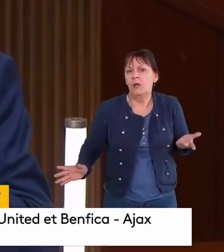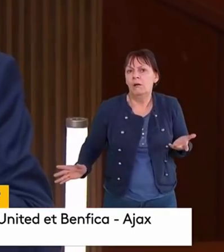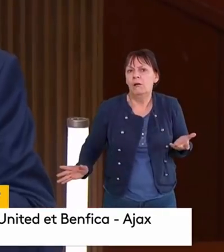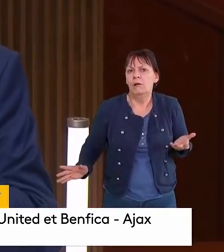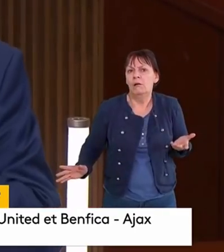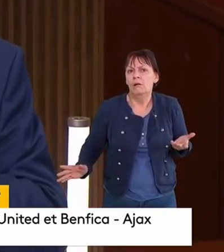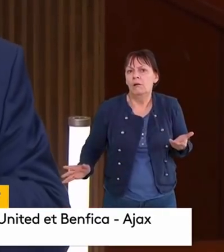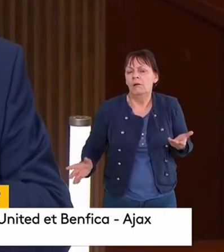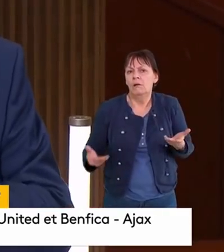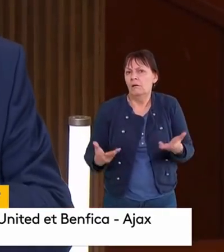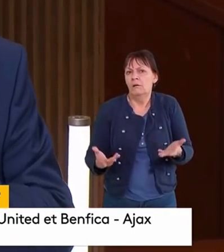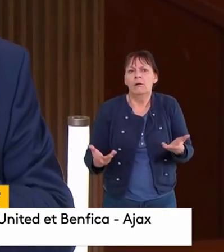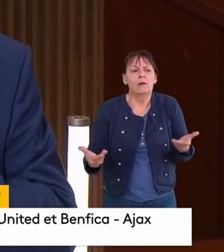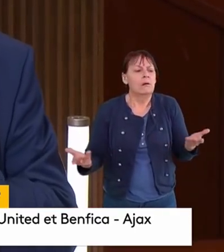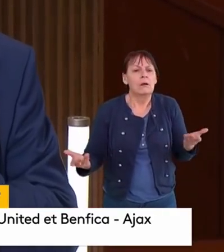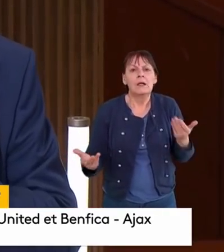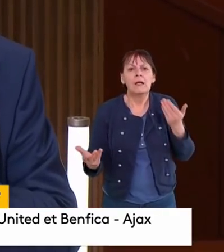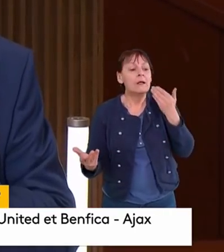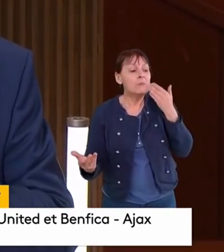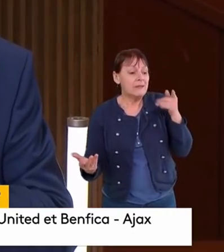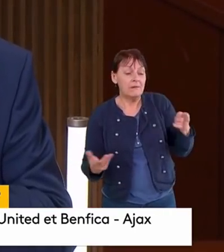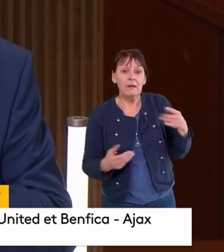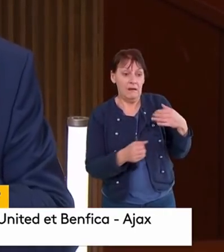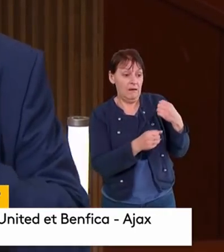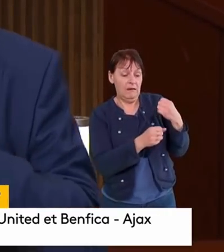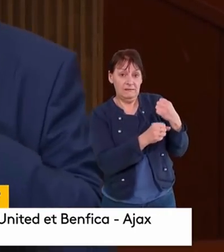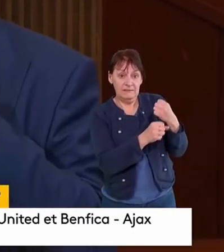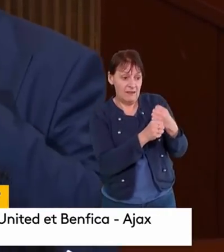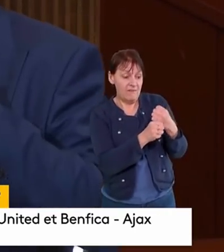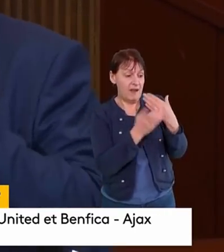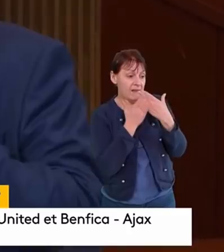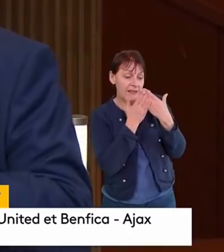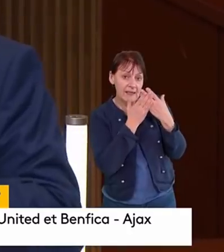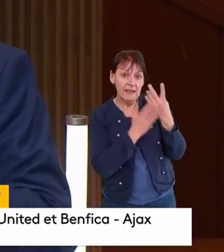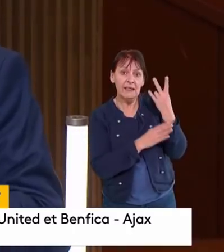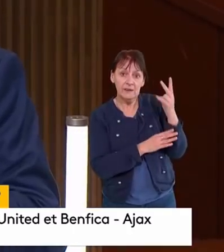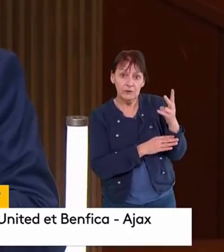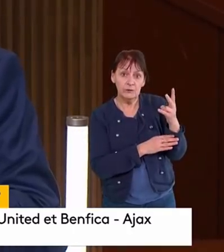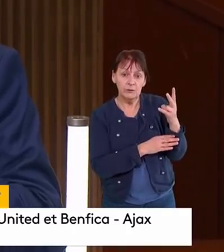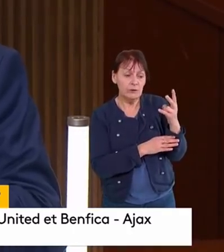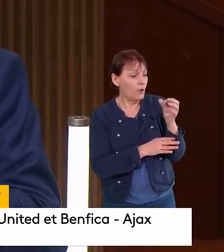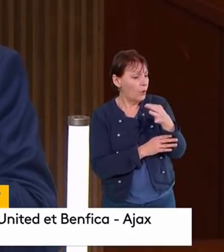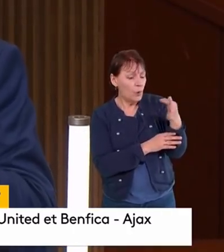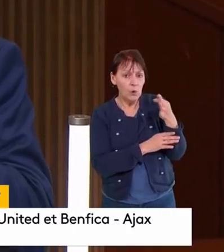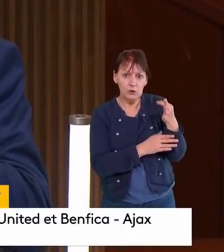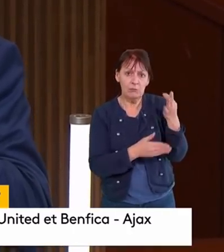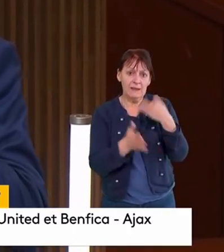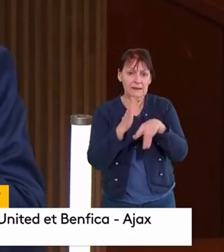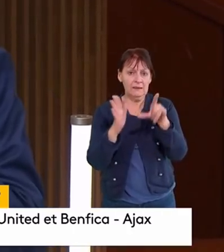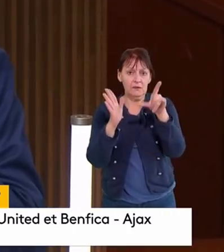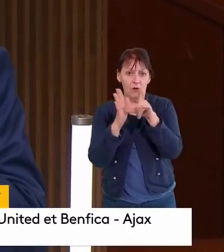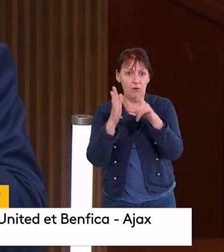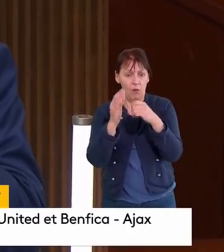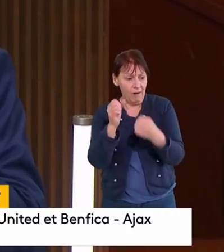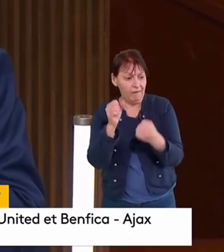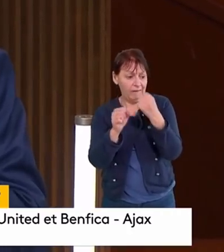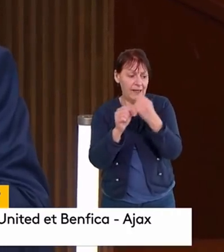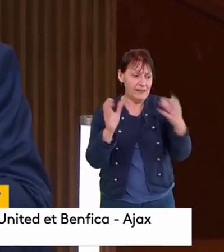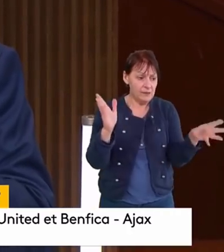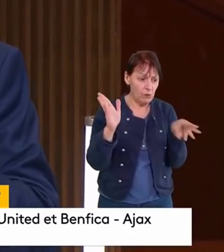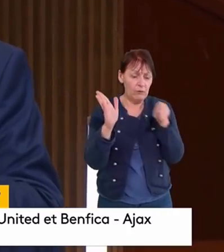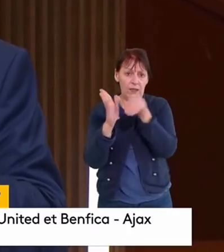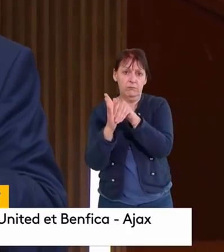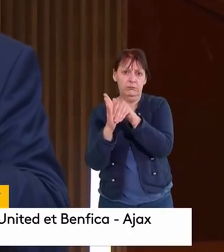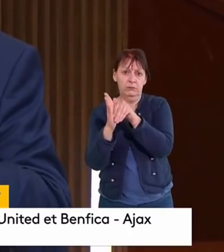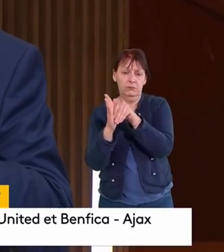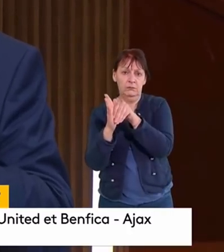chaque fois, les travaux du CESE soient intégrés dans l'élaboration de la loi, en tenant compte de